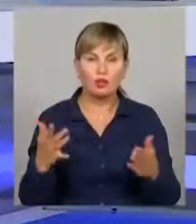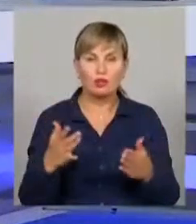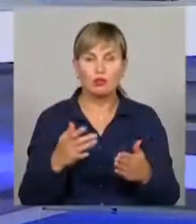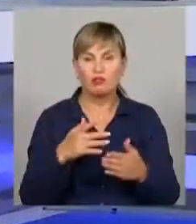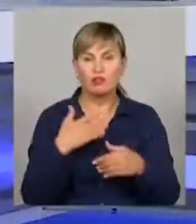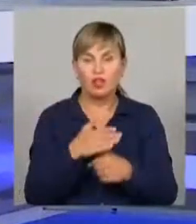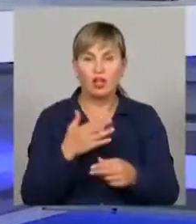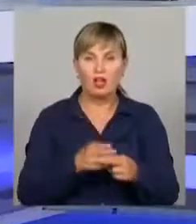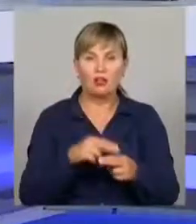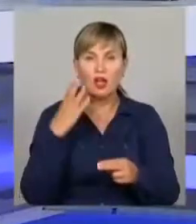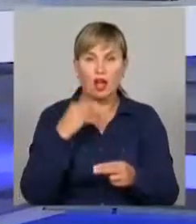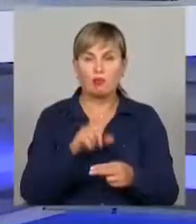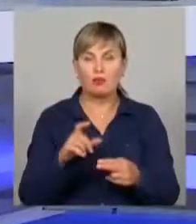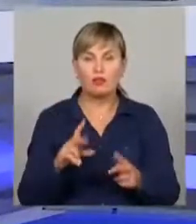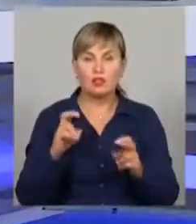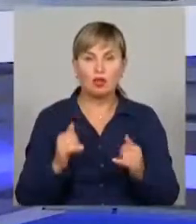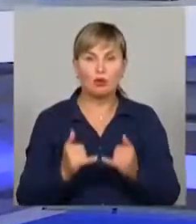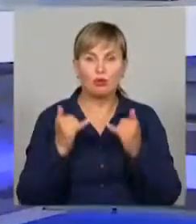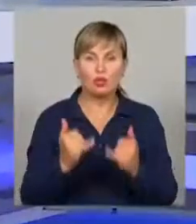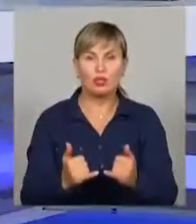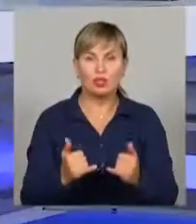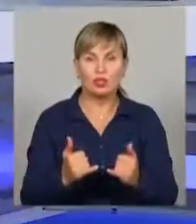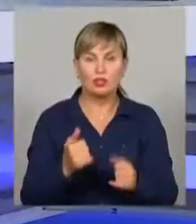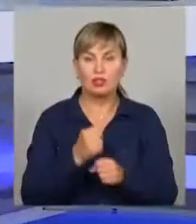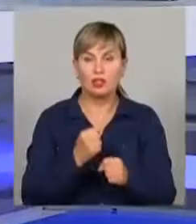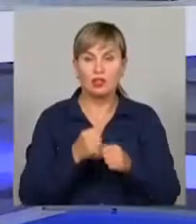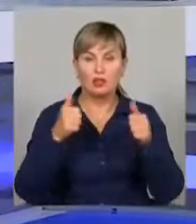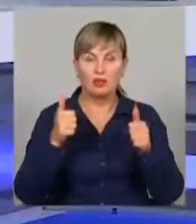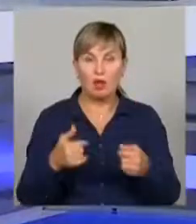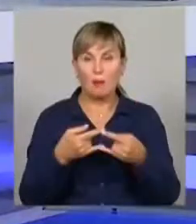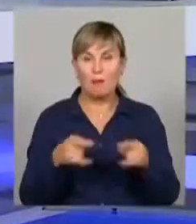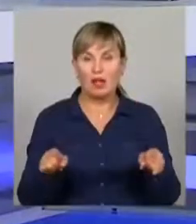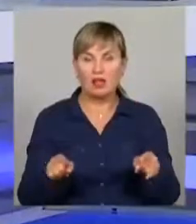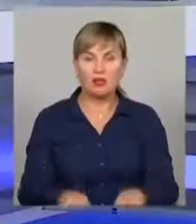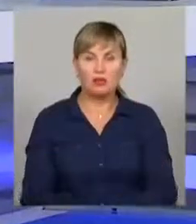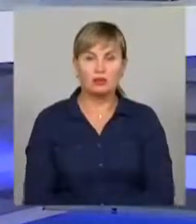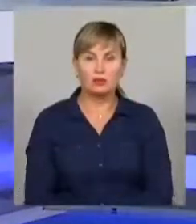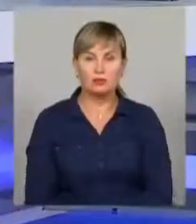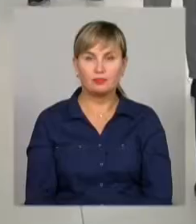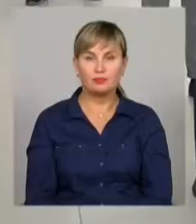флагов, которые алматинцы в знак уважения к госсимволам вывесили на балконах городских многоэтажек.